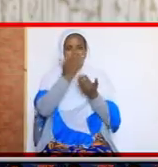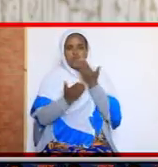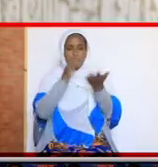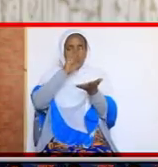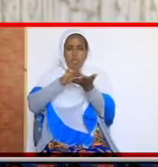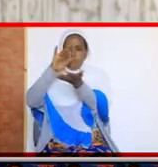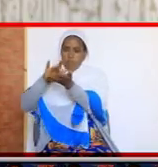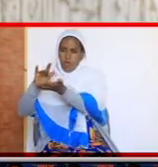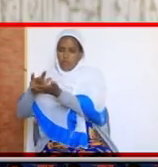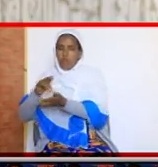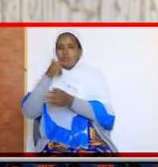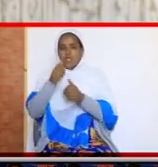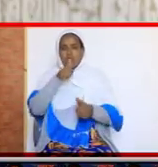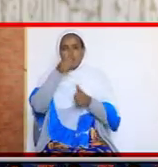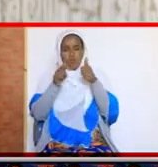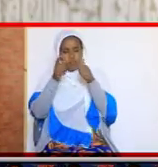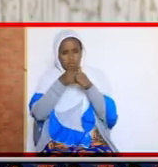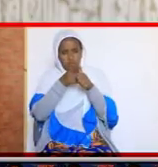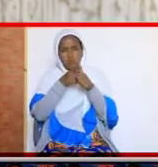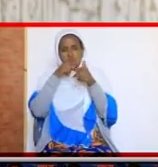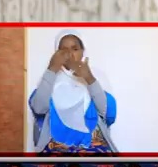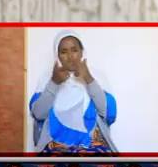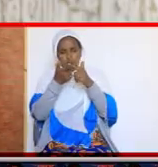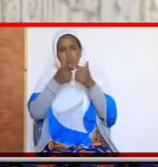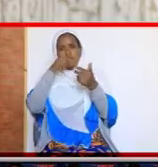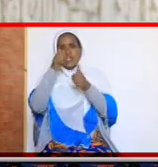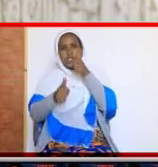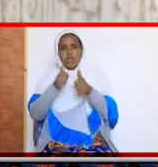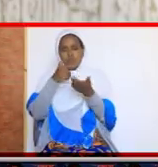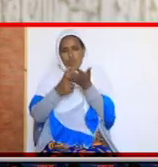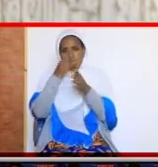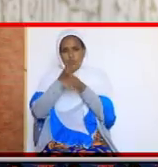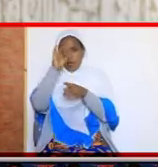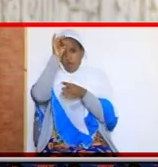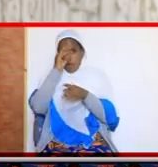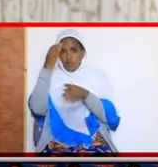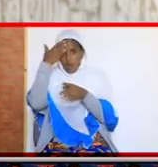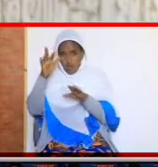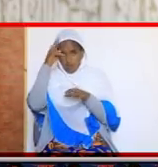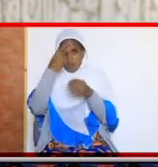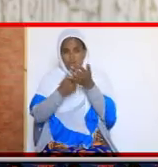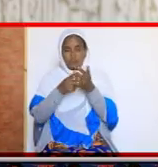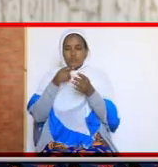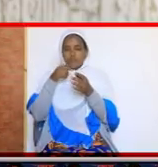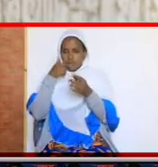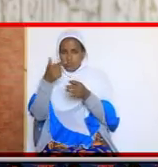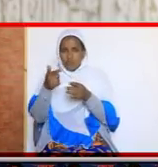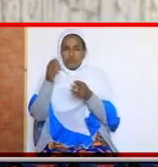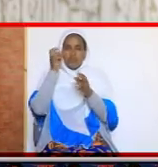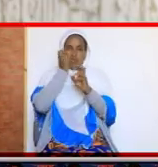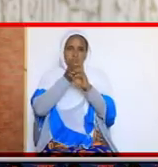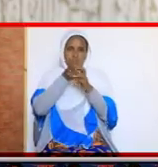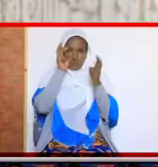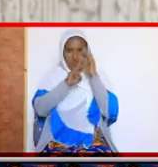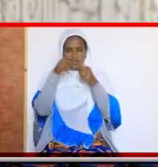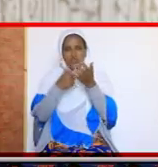ላይ የሚደገም አለ። ከየትኛው ቀጥሎ የትኛው መዝሙረ ዳዊት እንደሆነ የሚደገመው ከሊቃውንት ቀርቦ ካላወቁት እጅግ አስቸጋሪ ነው የሚሆነው